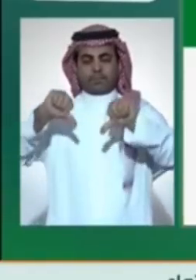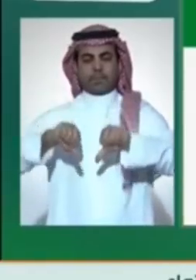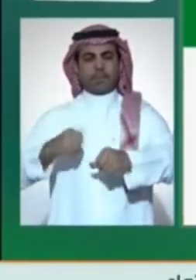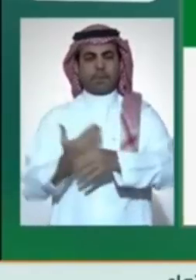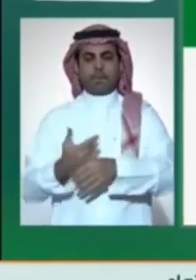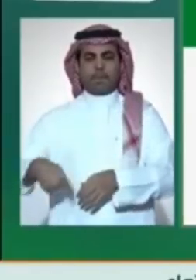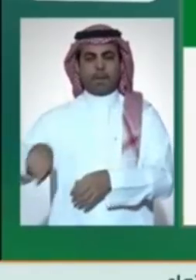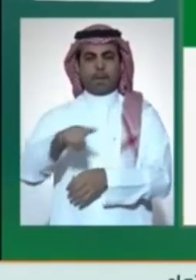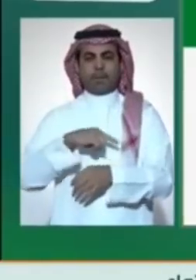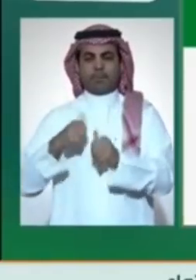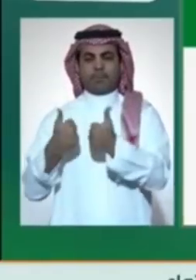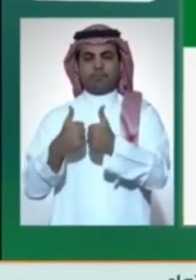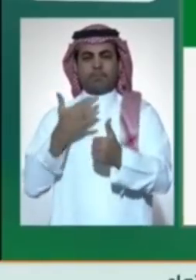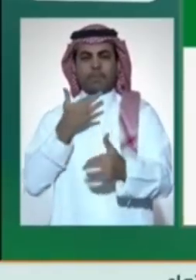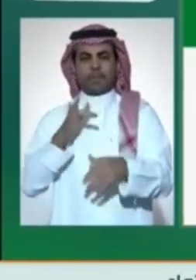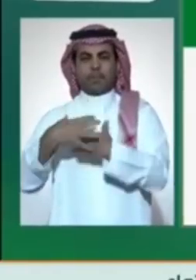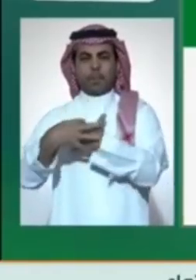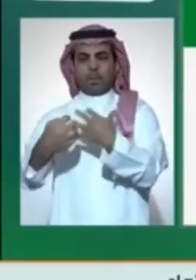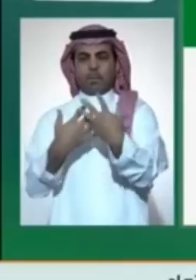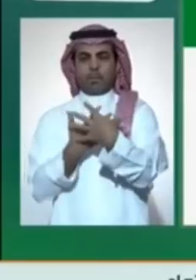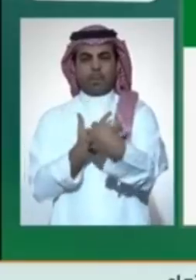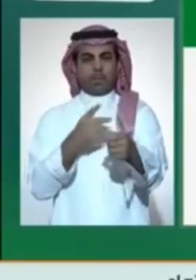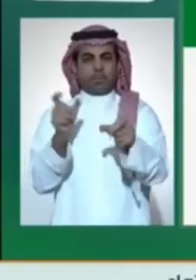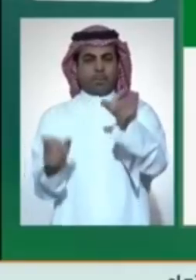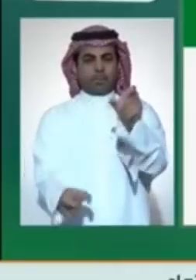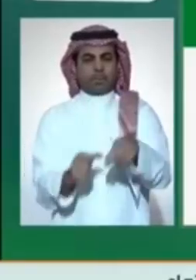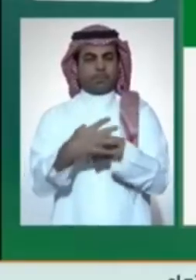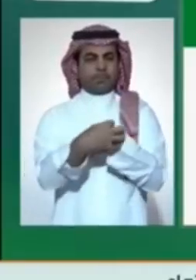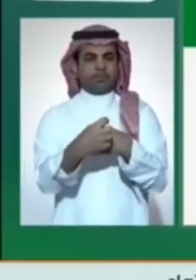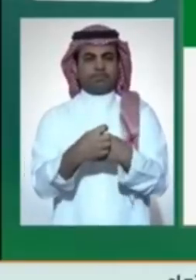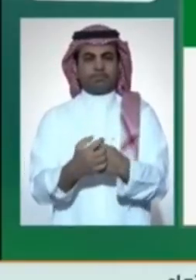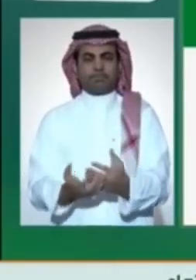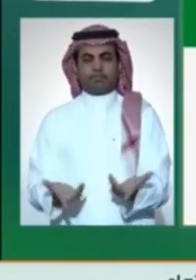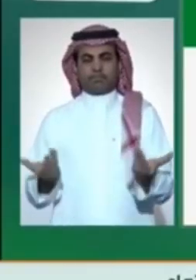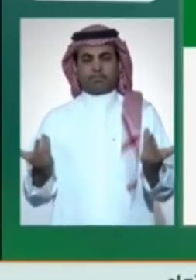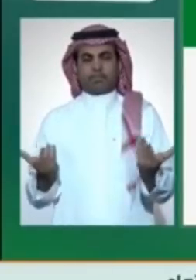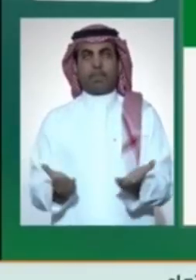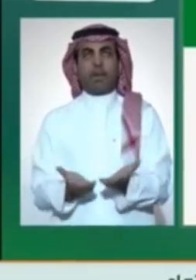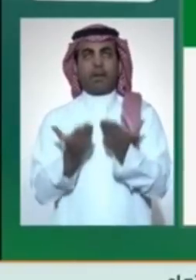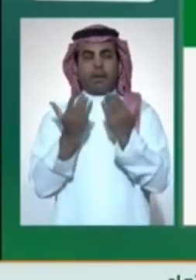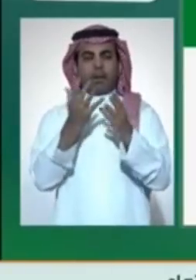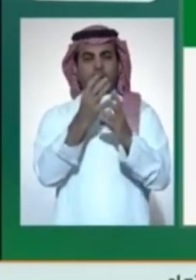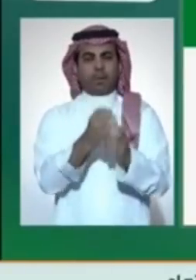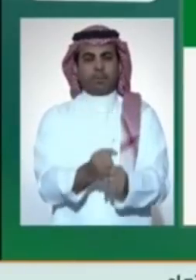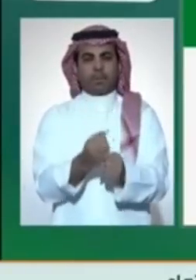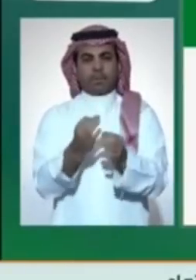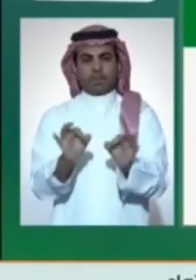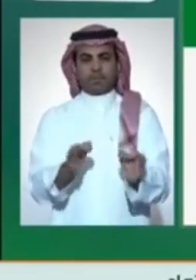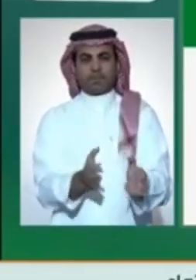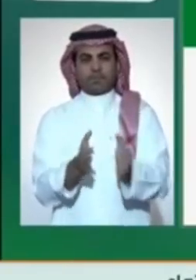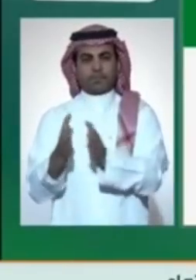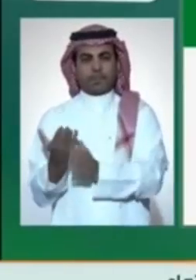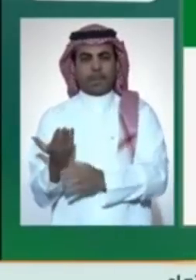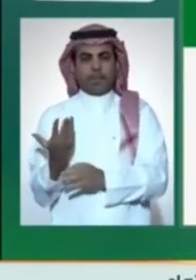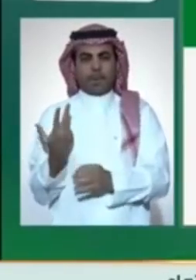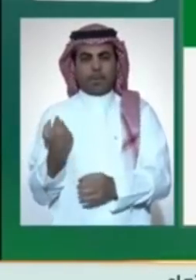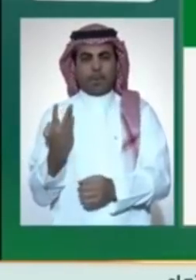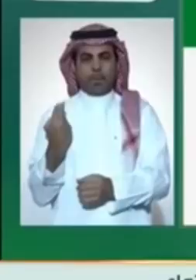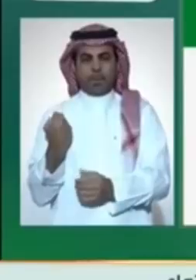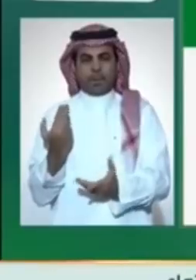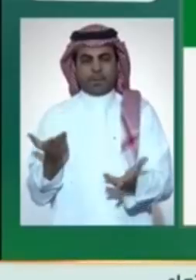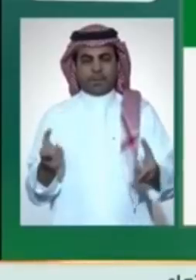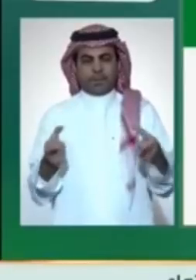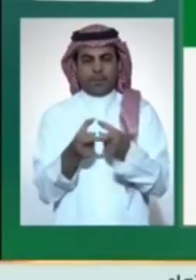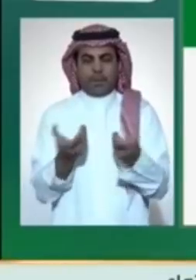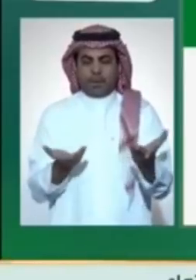من الفئات وعلى مجموعة من الأفراد. نسأل الله أن يحفظ الجميع. قبل أيام تشاركنا معلومات